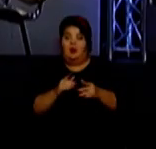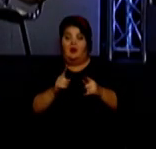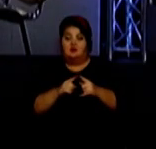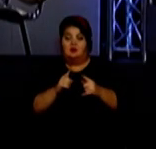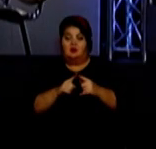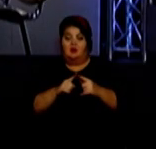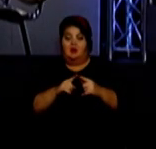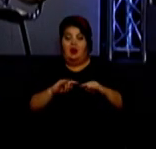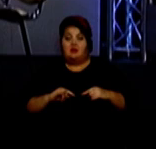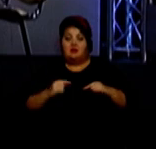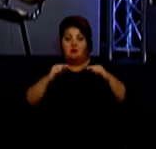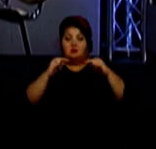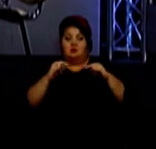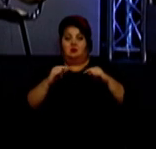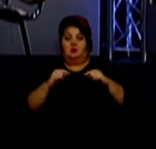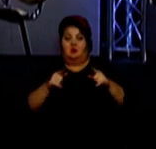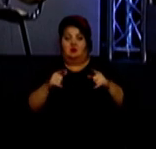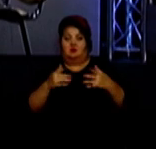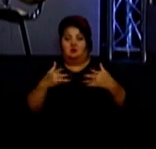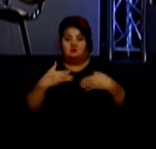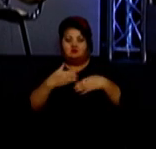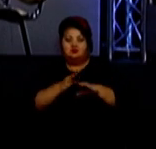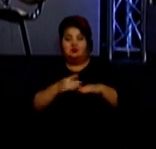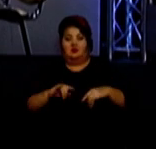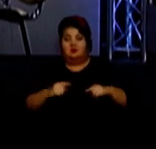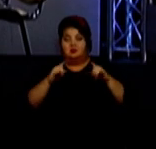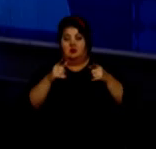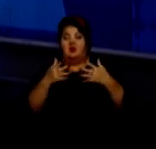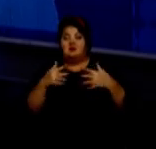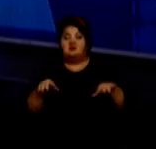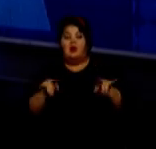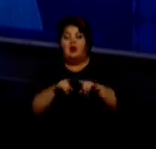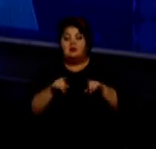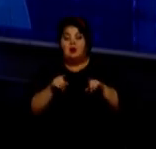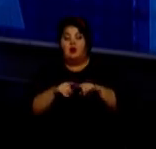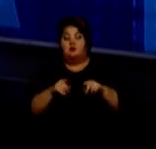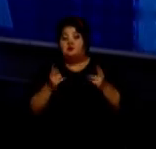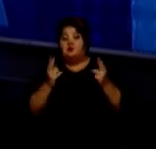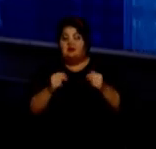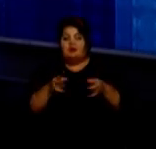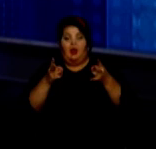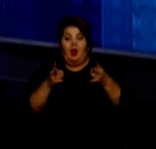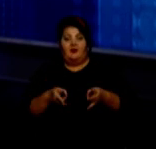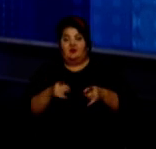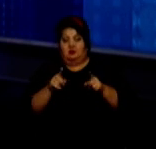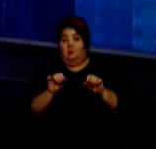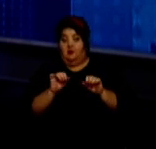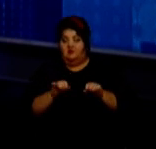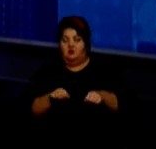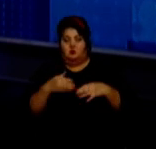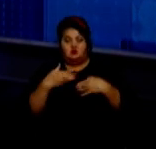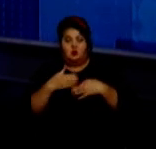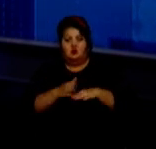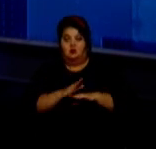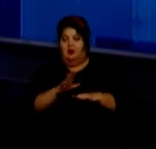вишаровування, цегляного мурування, ерозія кладки, які вже також ділянки визнані аварійними, бо вони можуть руйнуватися,